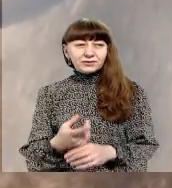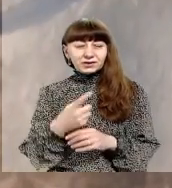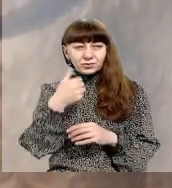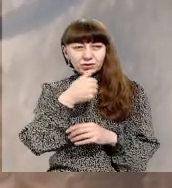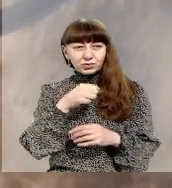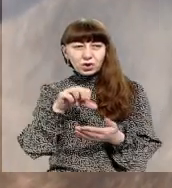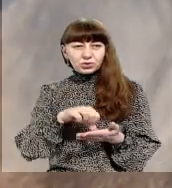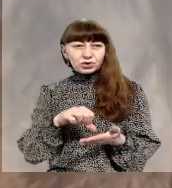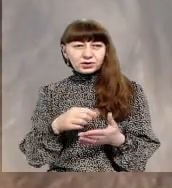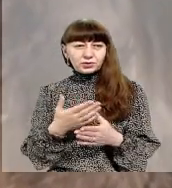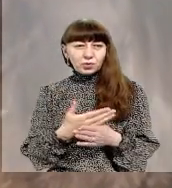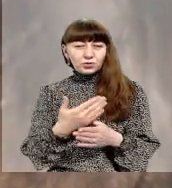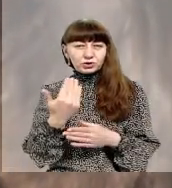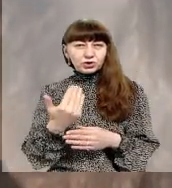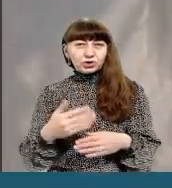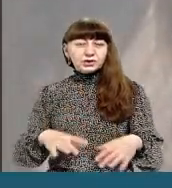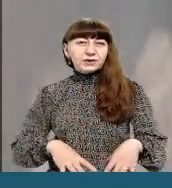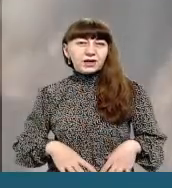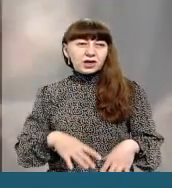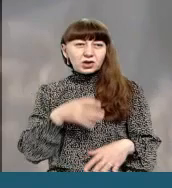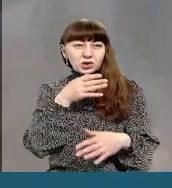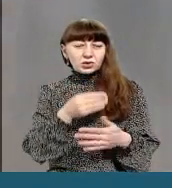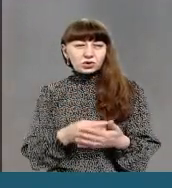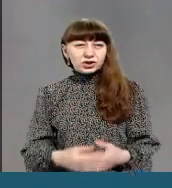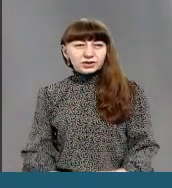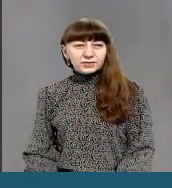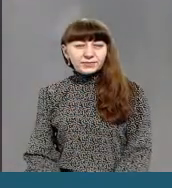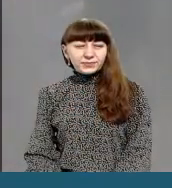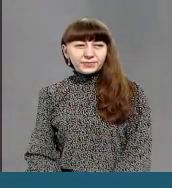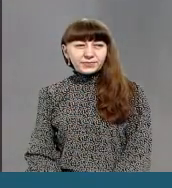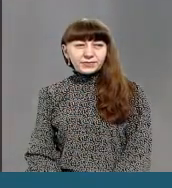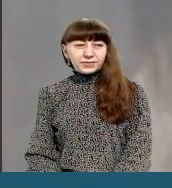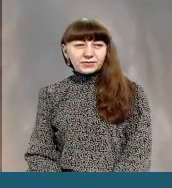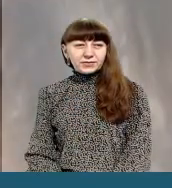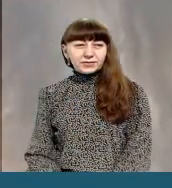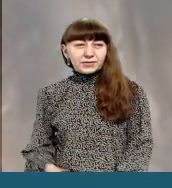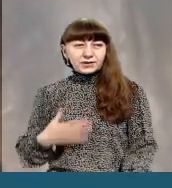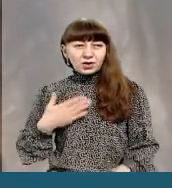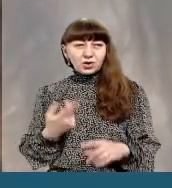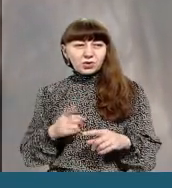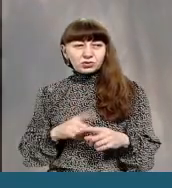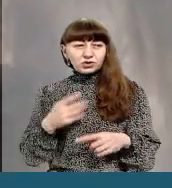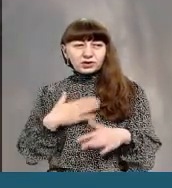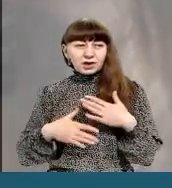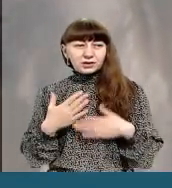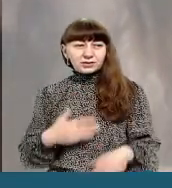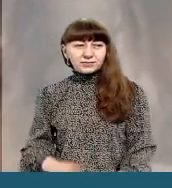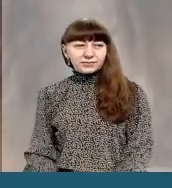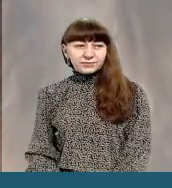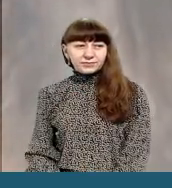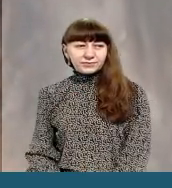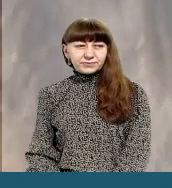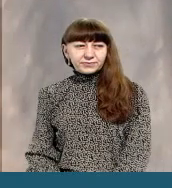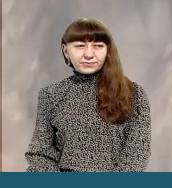Бала кезінен қызығам. Сосын 12 жасында мініп бастадым. Ат сатып алдық бірінші. Осыны үйреттім,